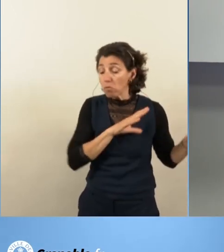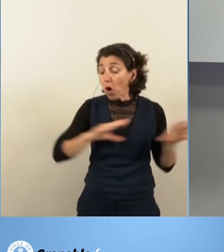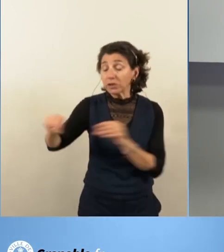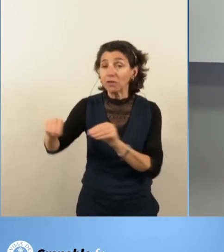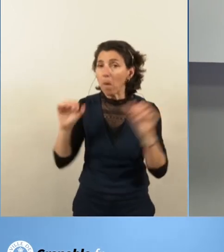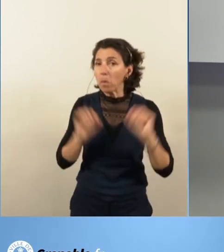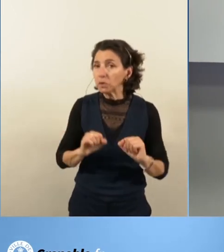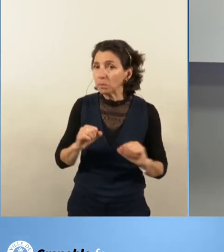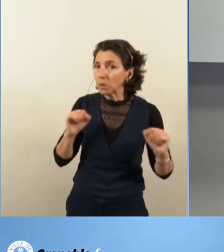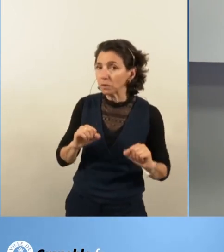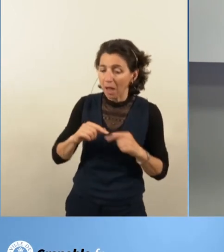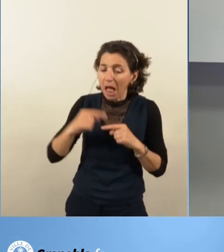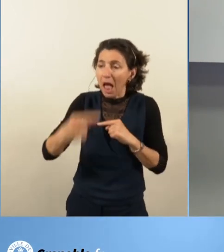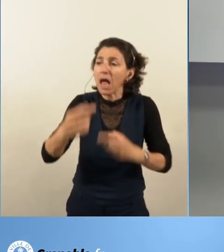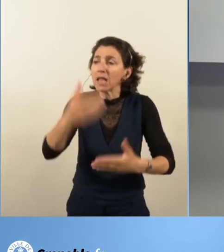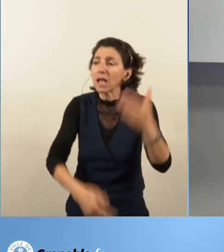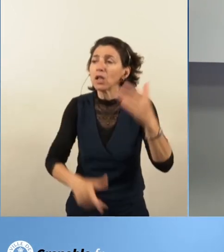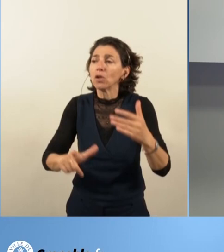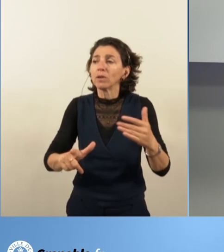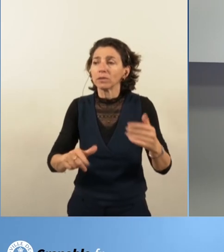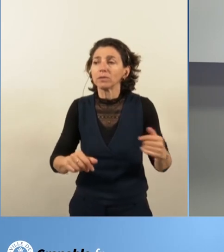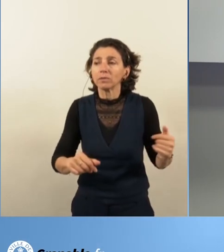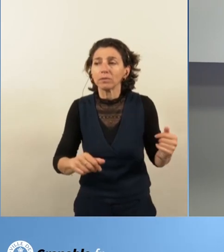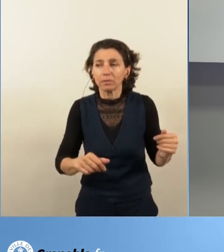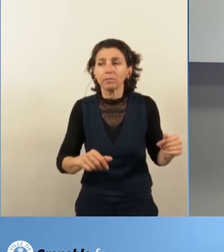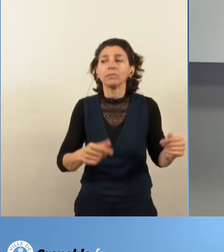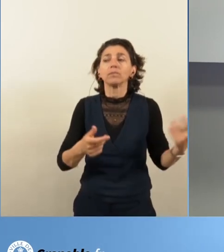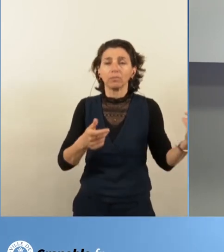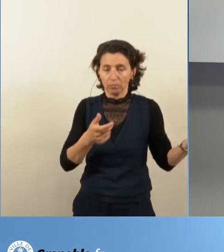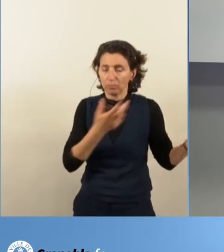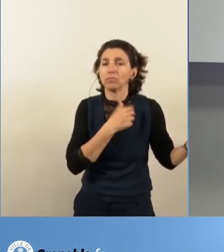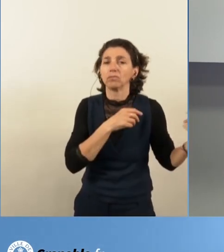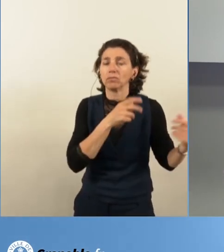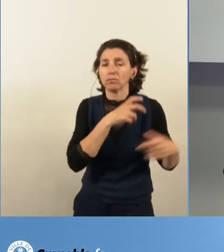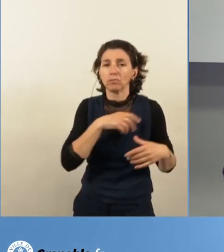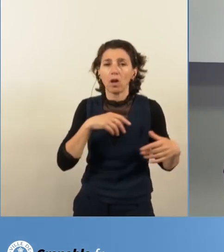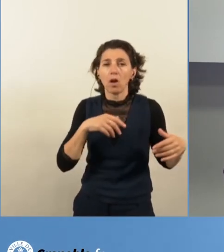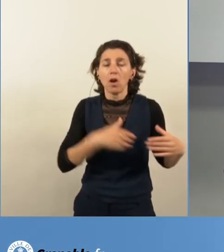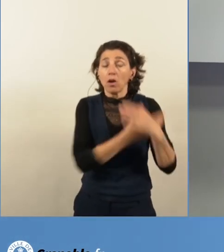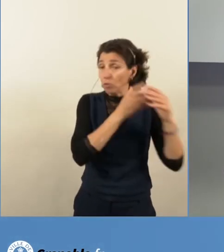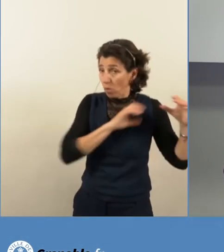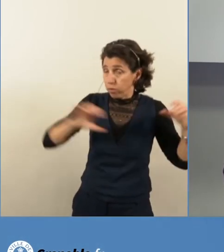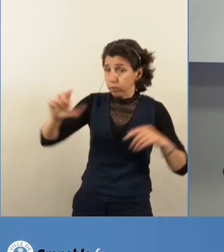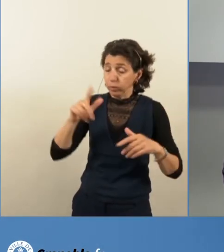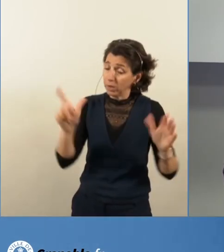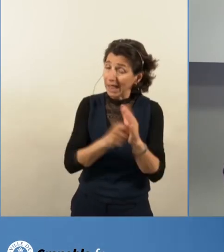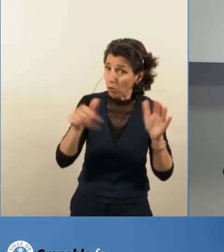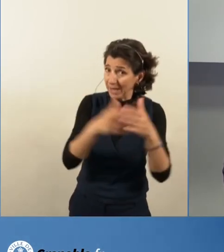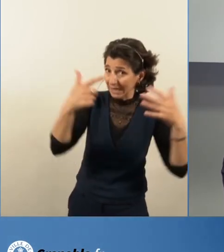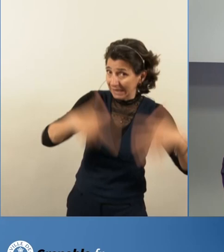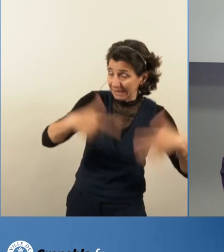horizon à cela 2017 rien n'a été fait parce que il y avait mieux à faire